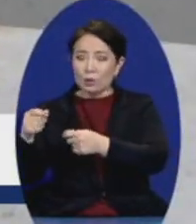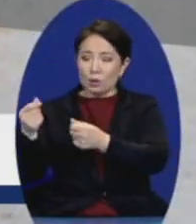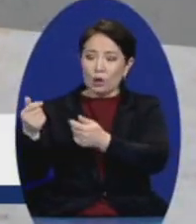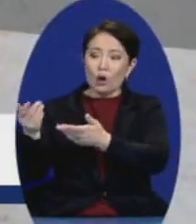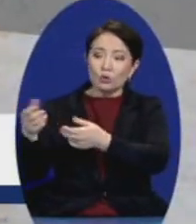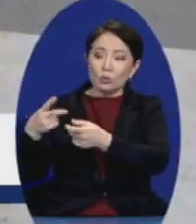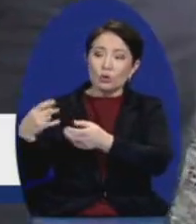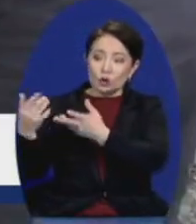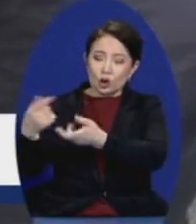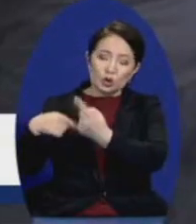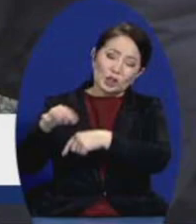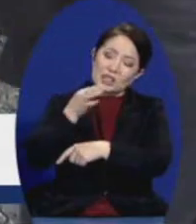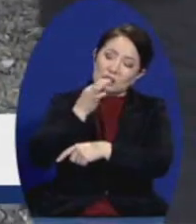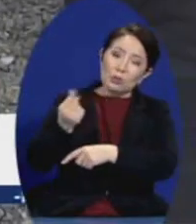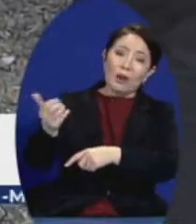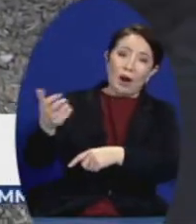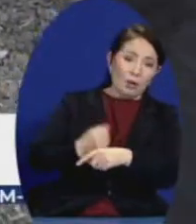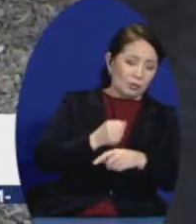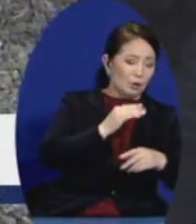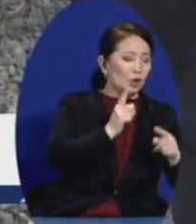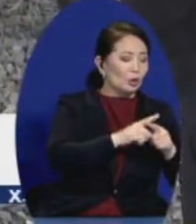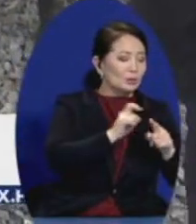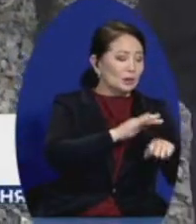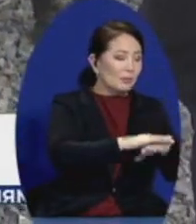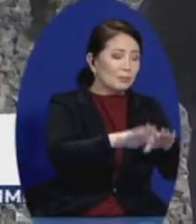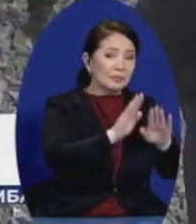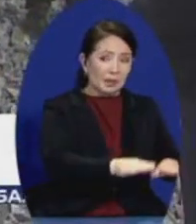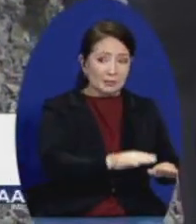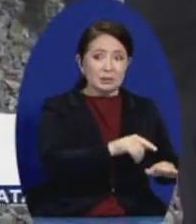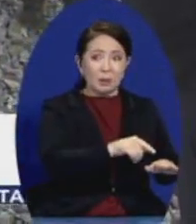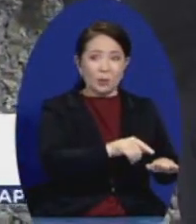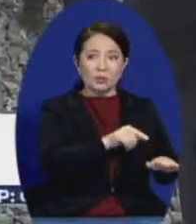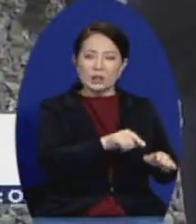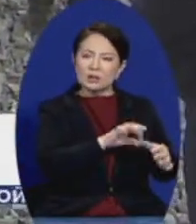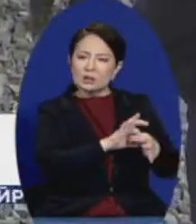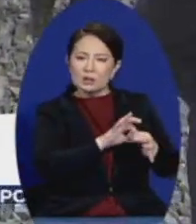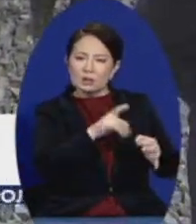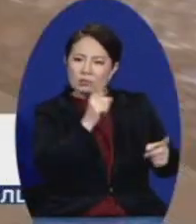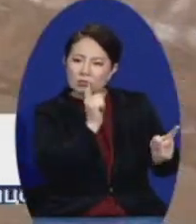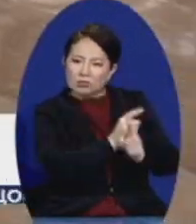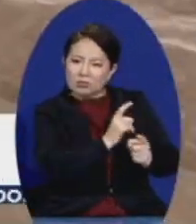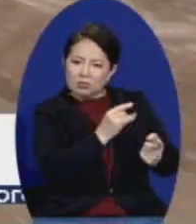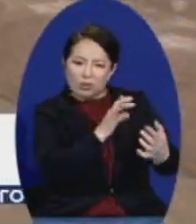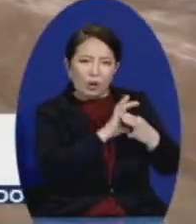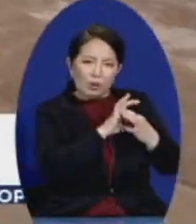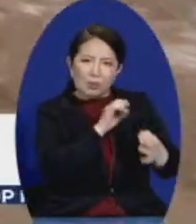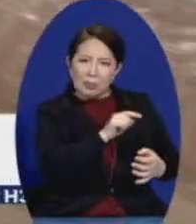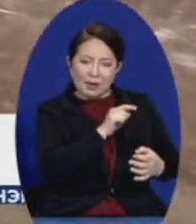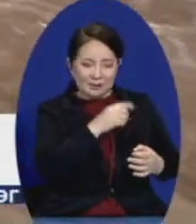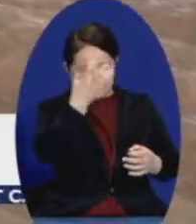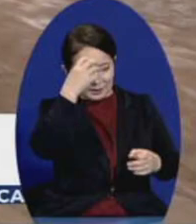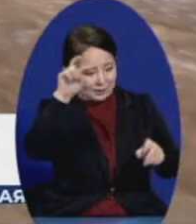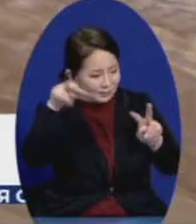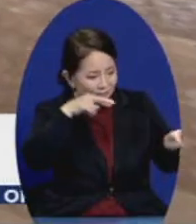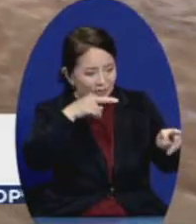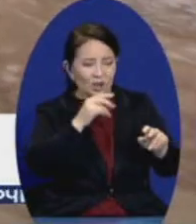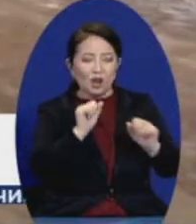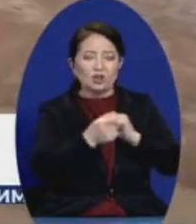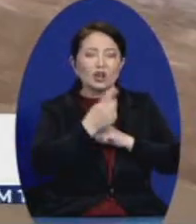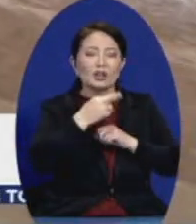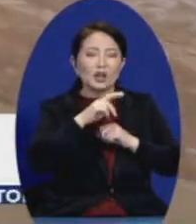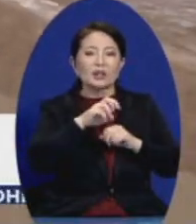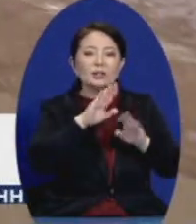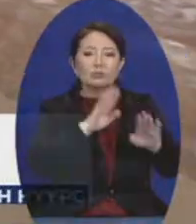нь нүүрсний хулгайн гих асуудлаар тодорхой сэжмэр холбогдож байгаа учраас ийхүү засгийн газраас онцгой дэглэм тогтоон ажиллахаар болж байна.